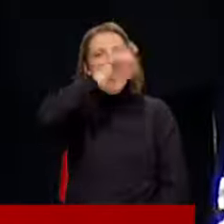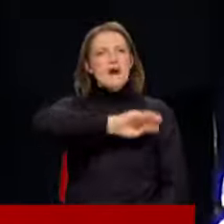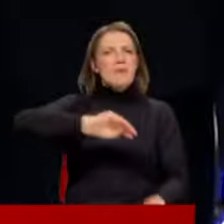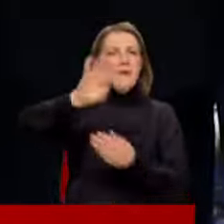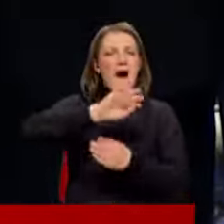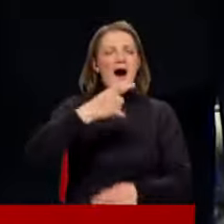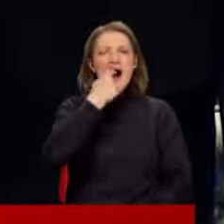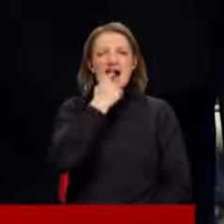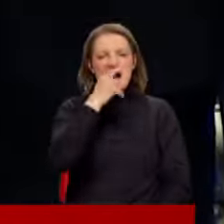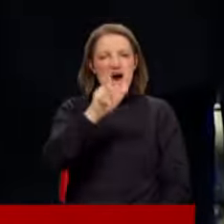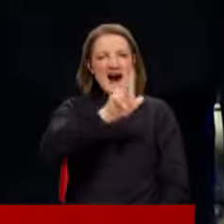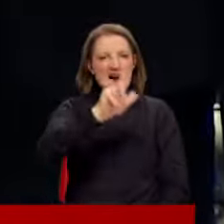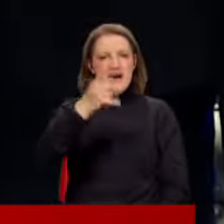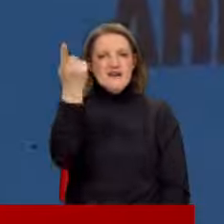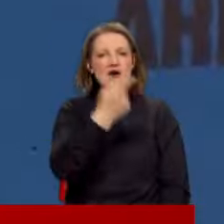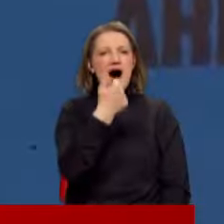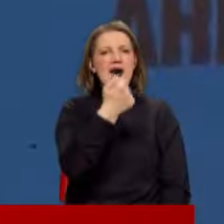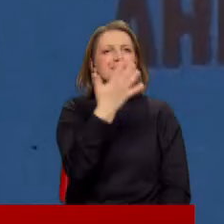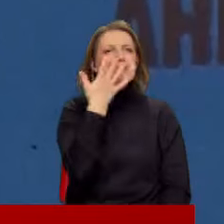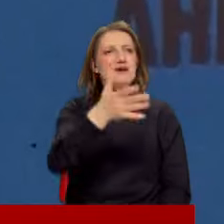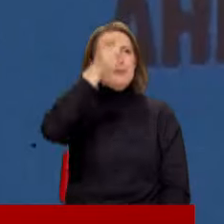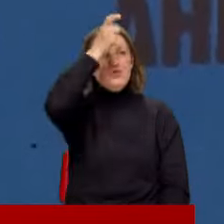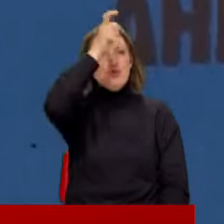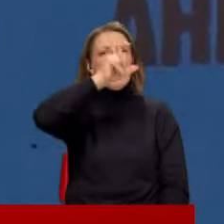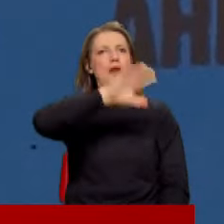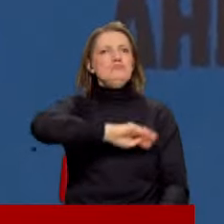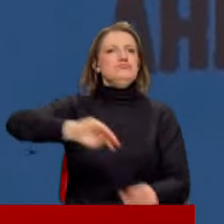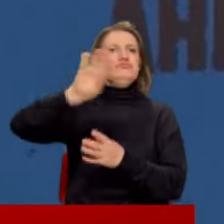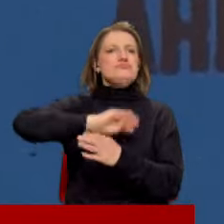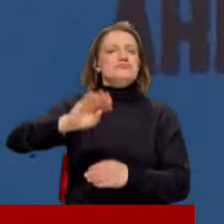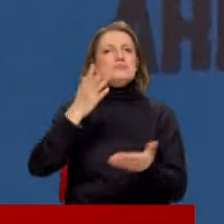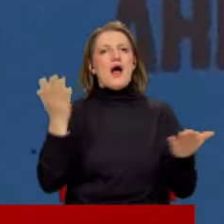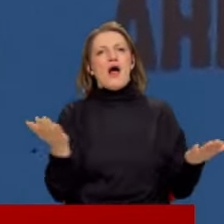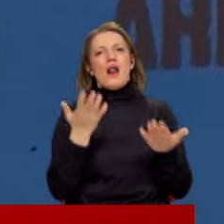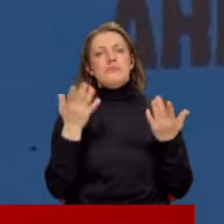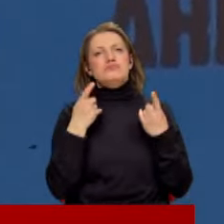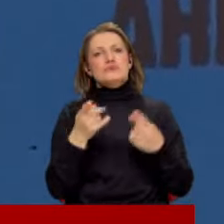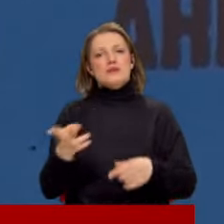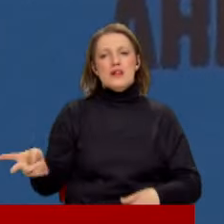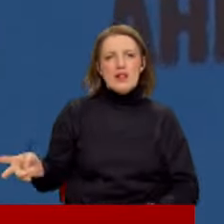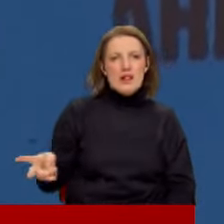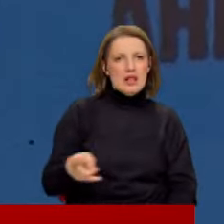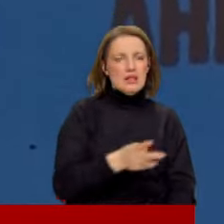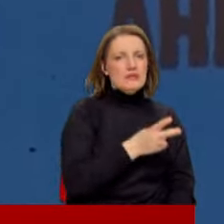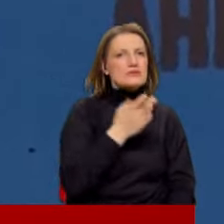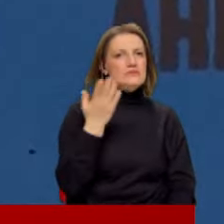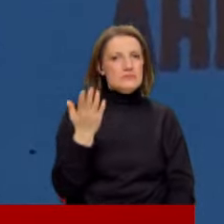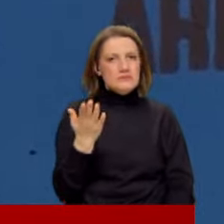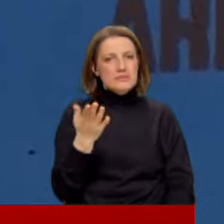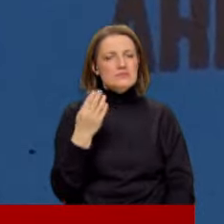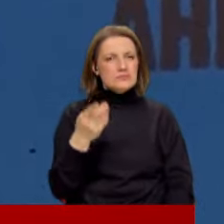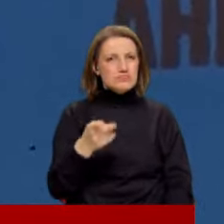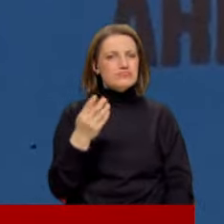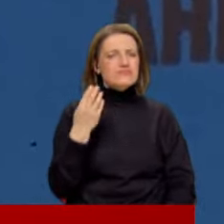karşılıyor, çelik ihtiyacının %65'ini Türkiye'den karşılıyor. Halen daha bu katliamlar olurken bu